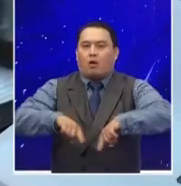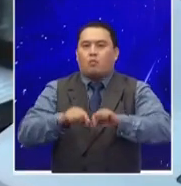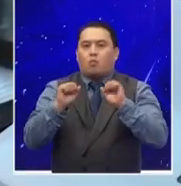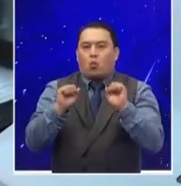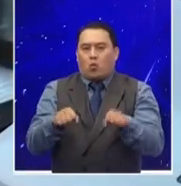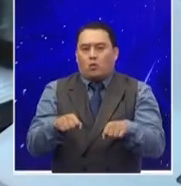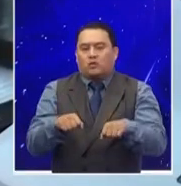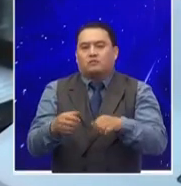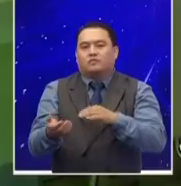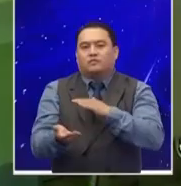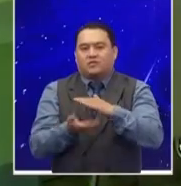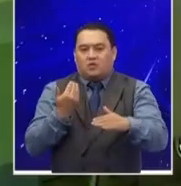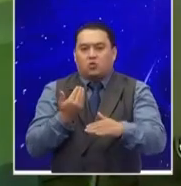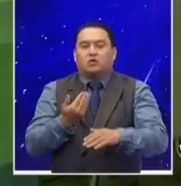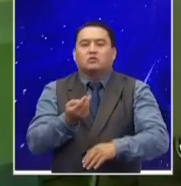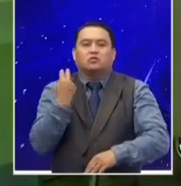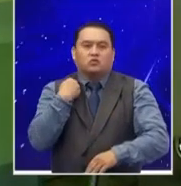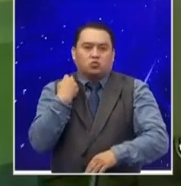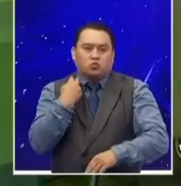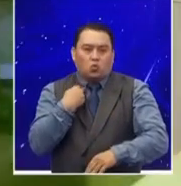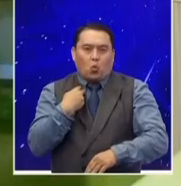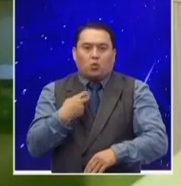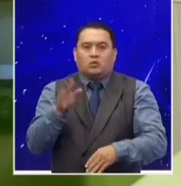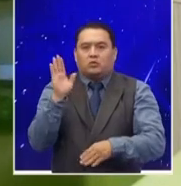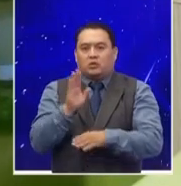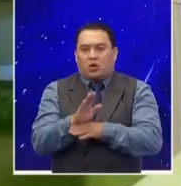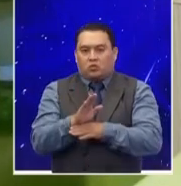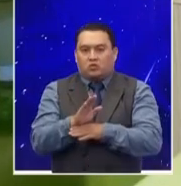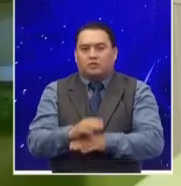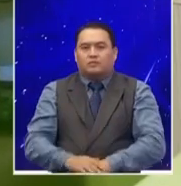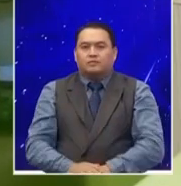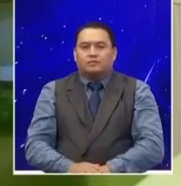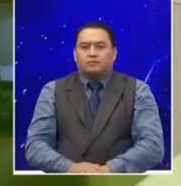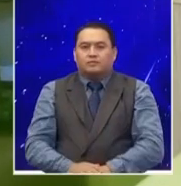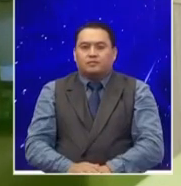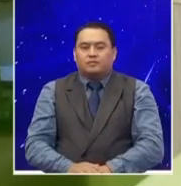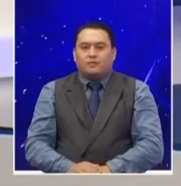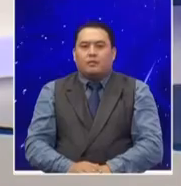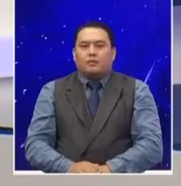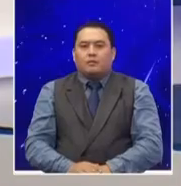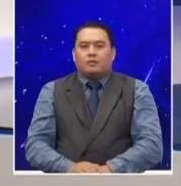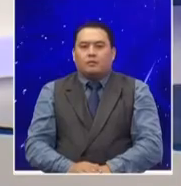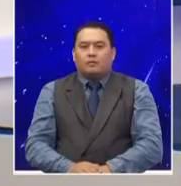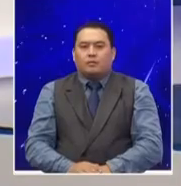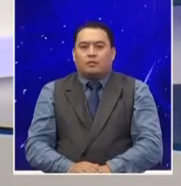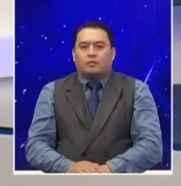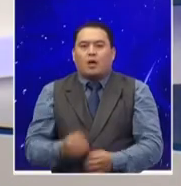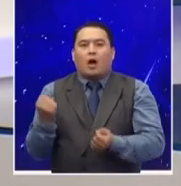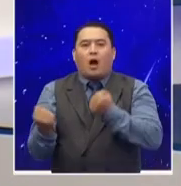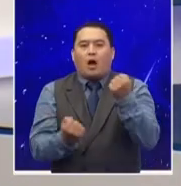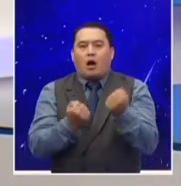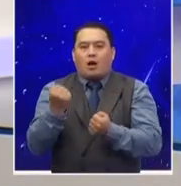организация может взыскать задолженность на основании распоряжения нотариуса. На автомобильной